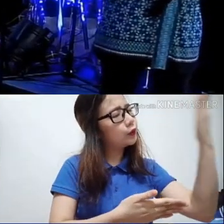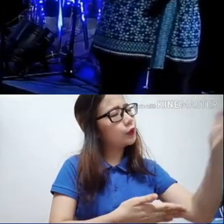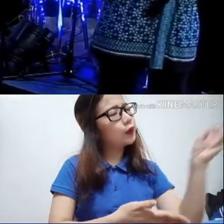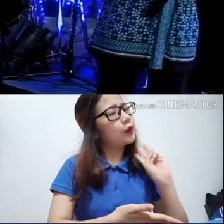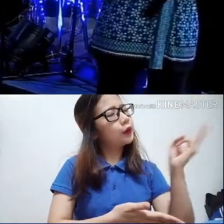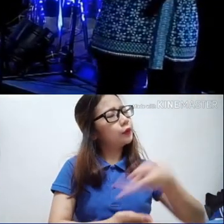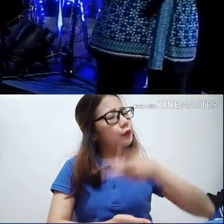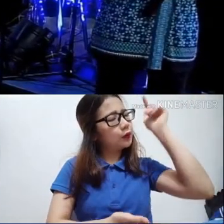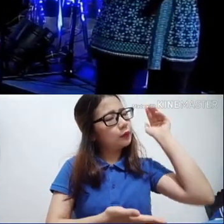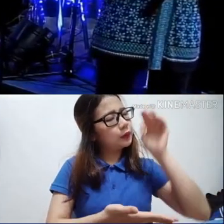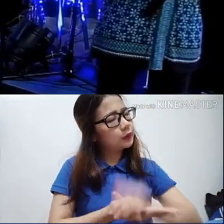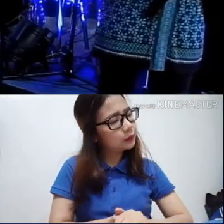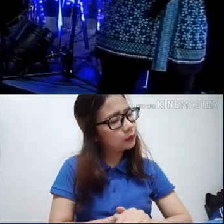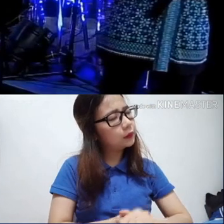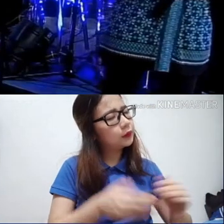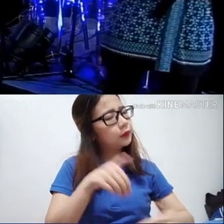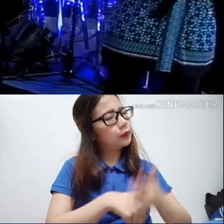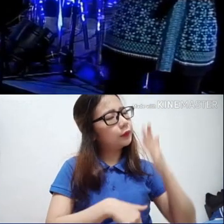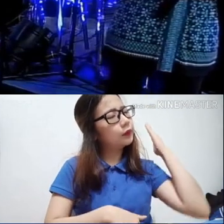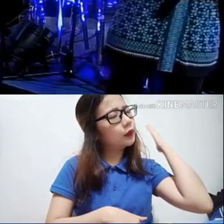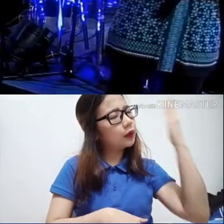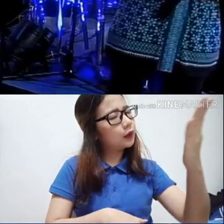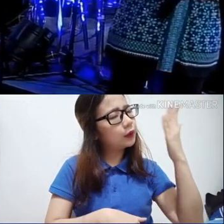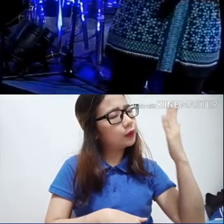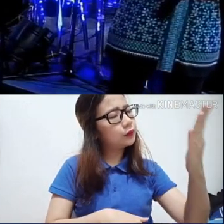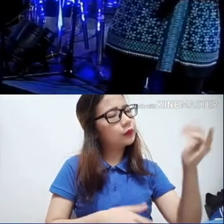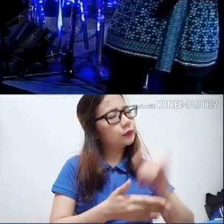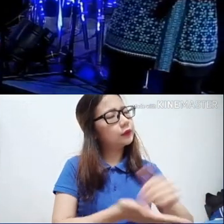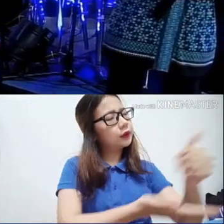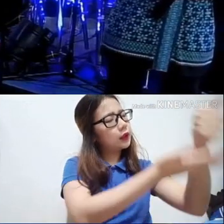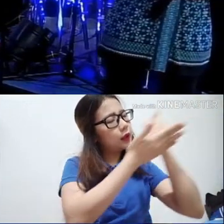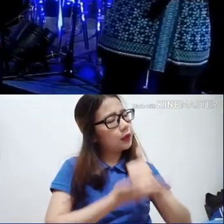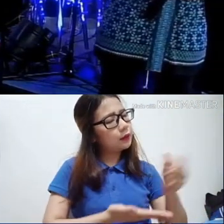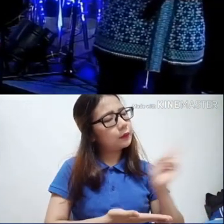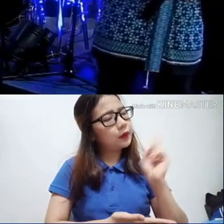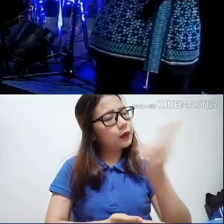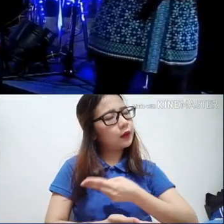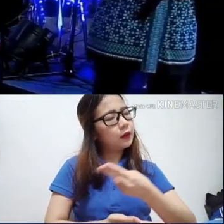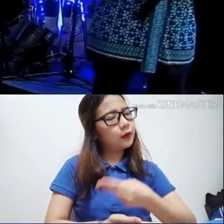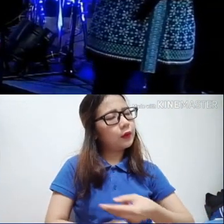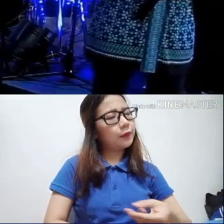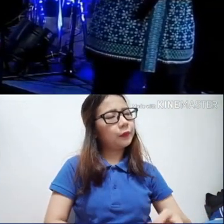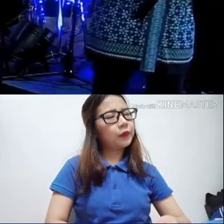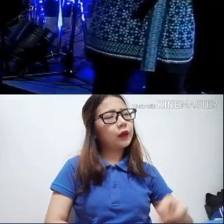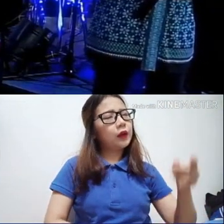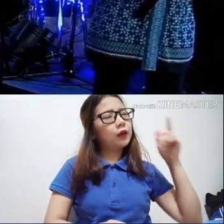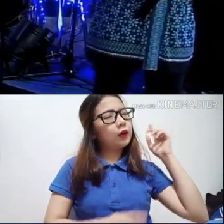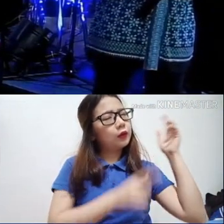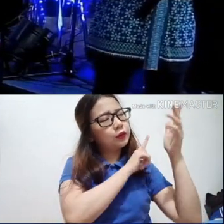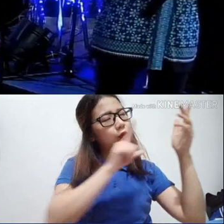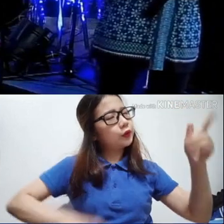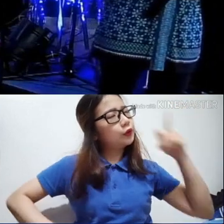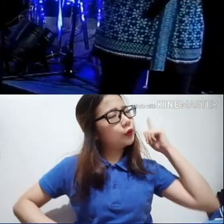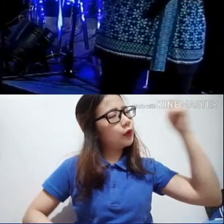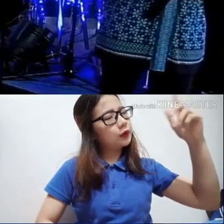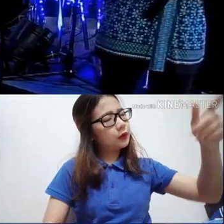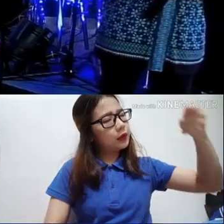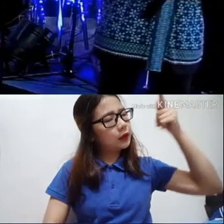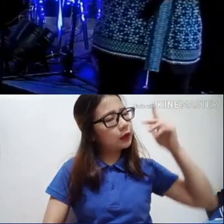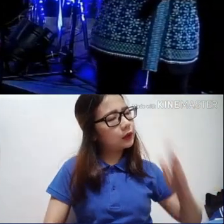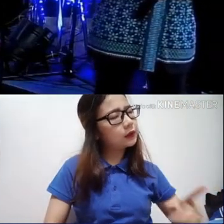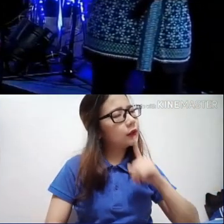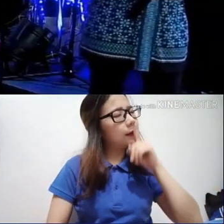na pinananampalatayanan na ikaw ang Diyos na tunay na may kakayanang tumugon sa amin at gumawa sa buhay namin na higit pa sa amin kaya